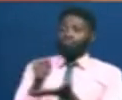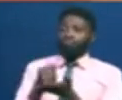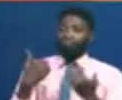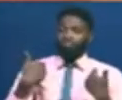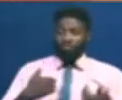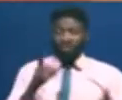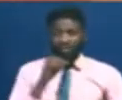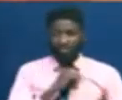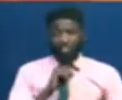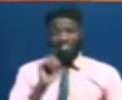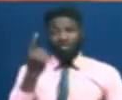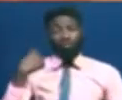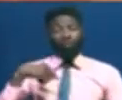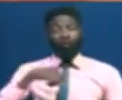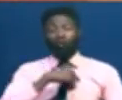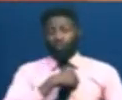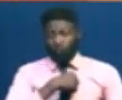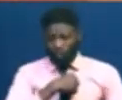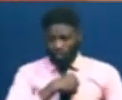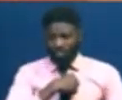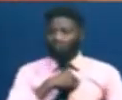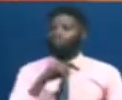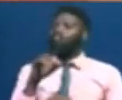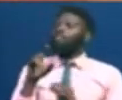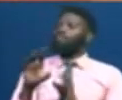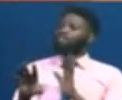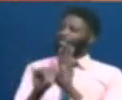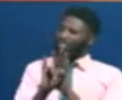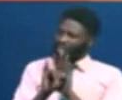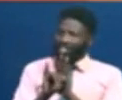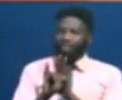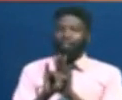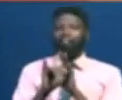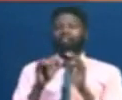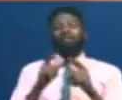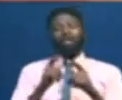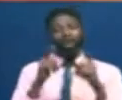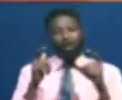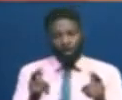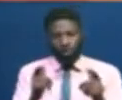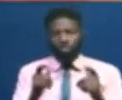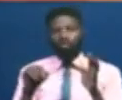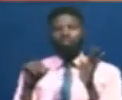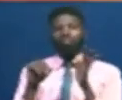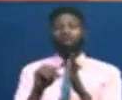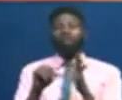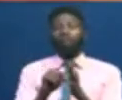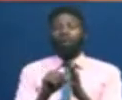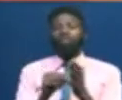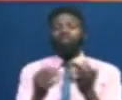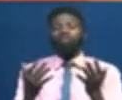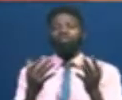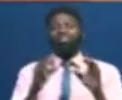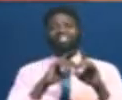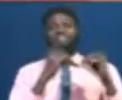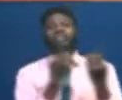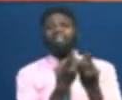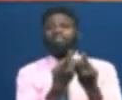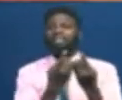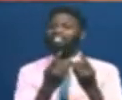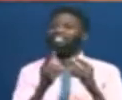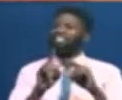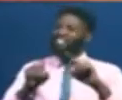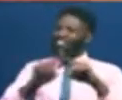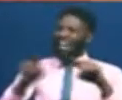shida kubwa na lile limekuwa kero na sugu sana. Ni scattered departments. Kwa